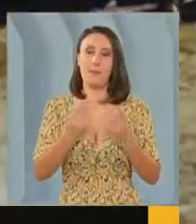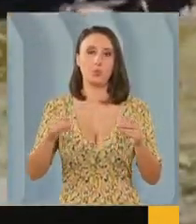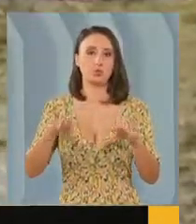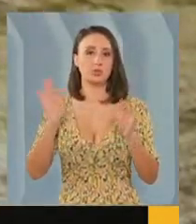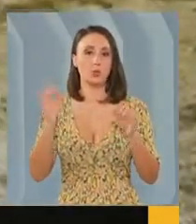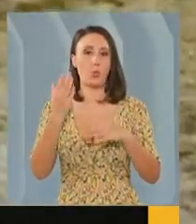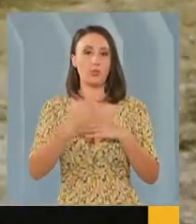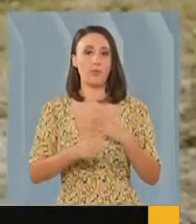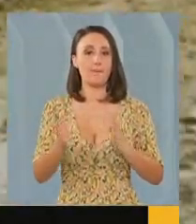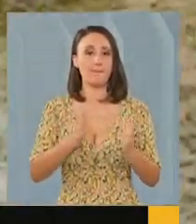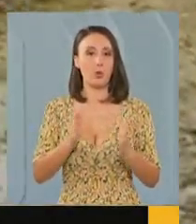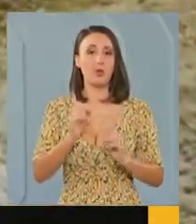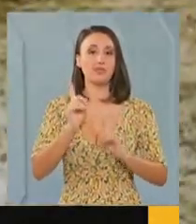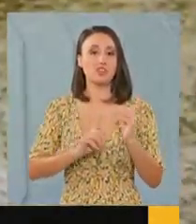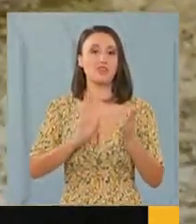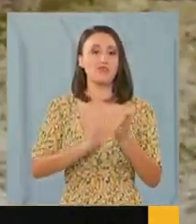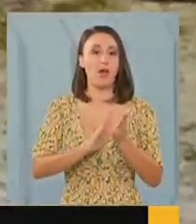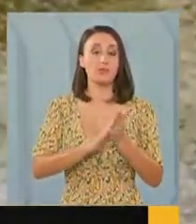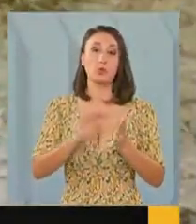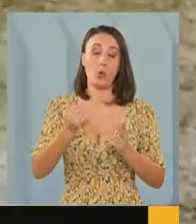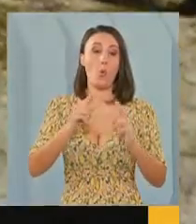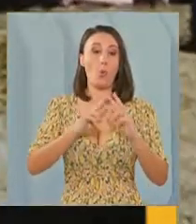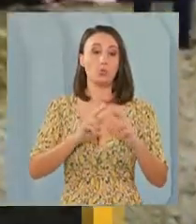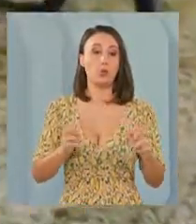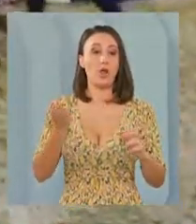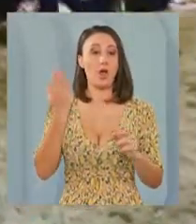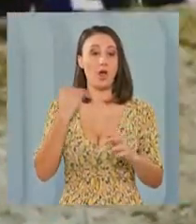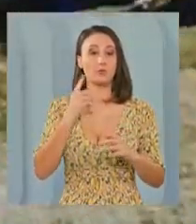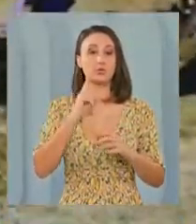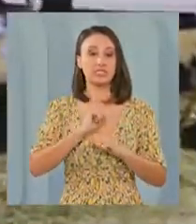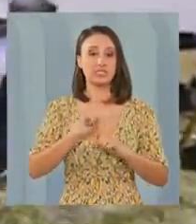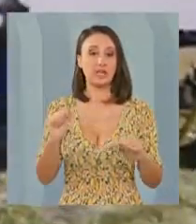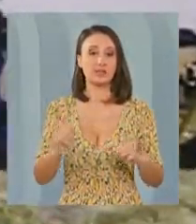întâlnită în ultima vreme, în ciuda faptului că și controlele au fost intensificate.